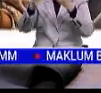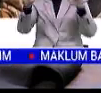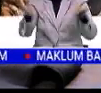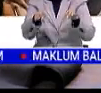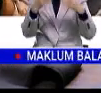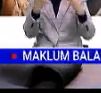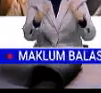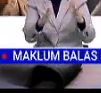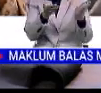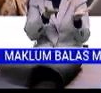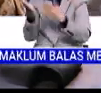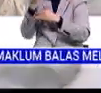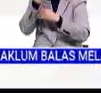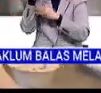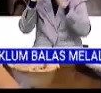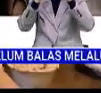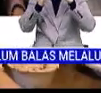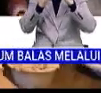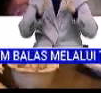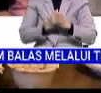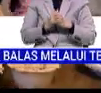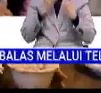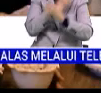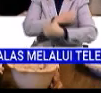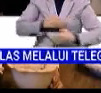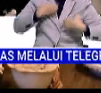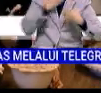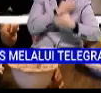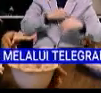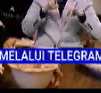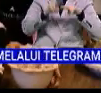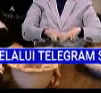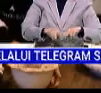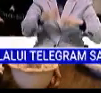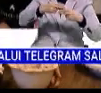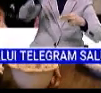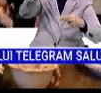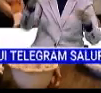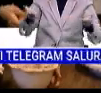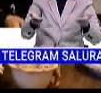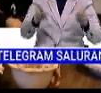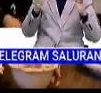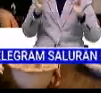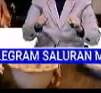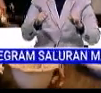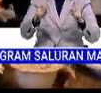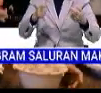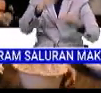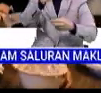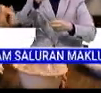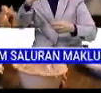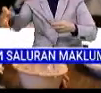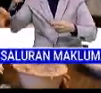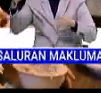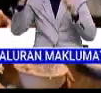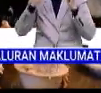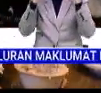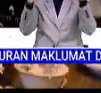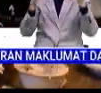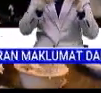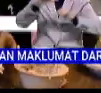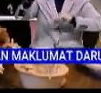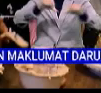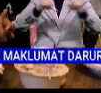makan, bawa balik. Memang enjoy lah duduk sama-sama hotel ni sebab dapat mandi kolam. Lepas tu, banyak aktiviti